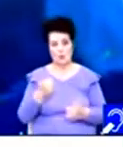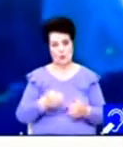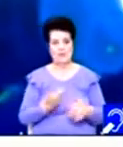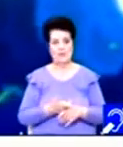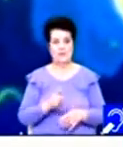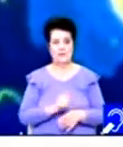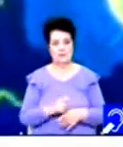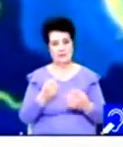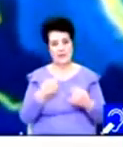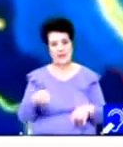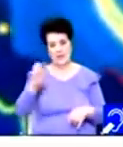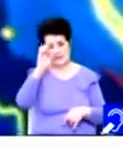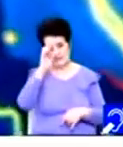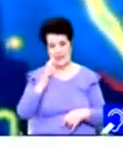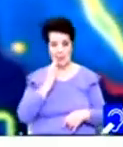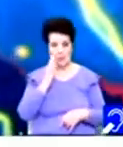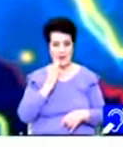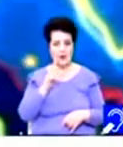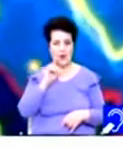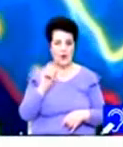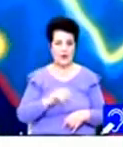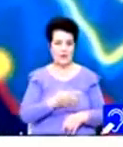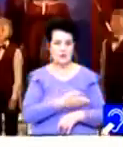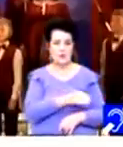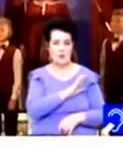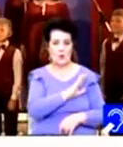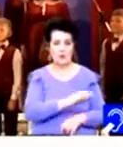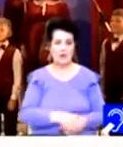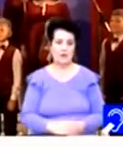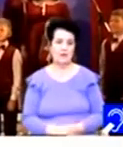pe măsură din alte țări, România, Ucraina și Polonia.